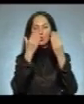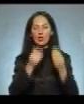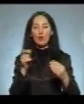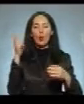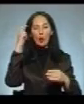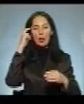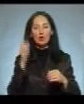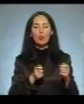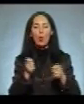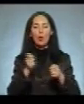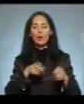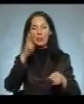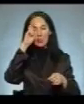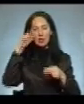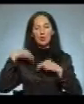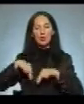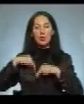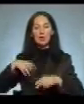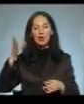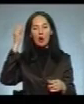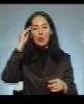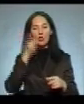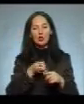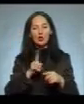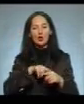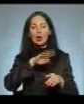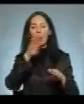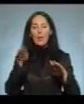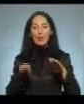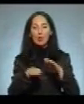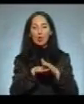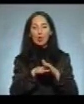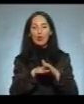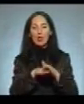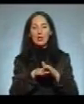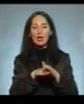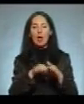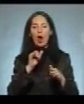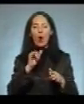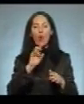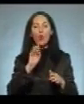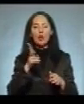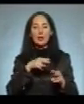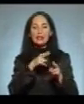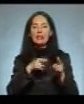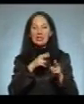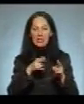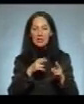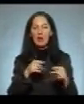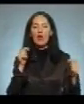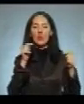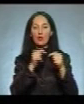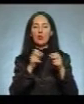управлінні Держпраці. Враховуючи, що це підпорядкування дане це «Укрзалізниці», відповідно